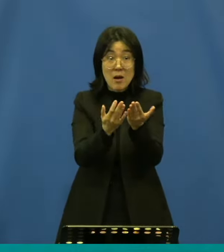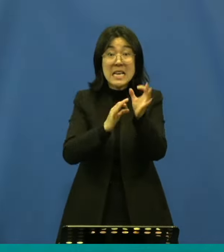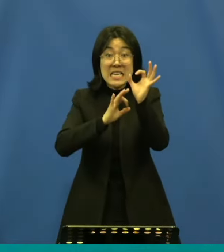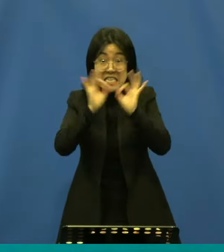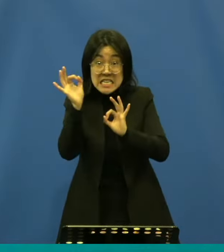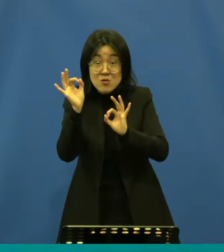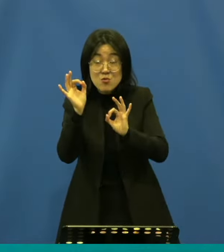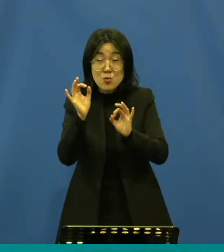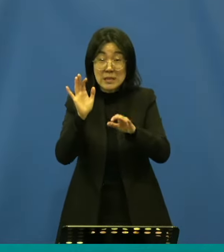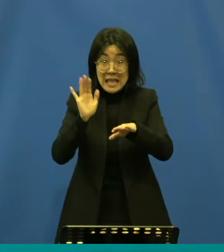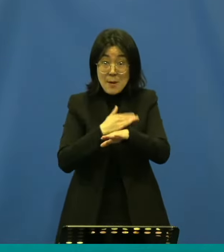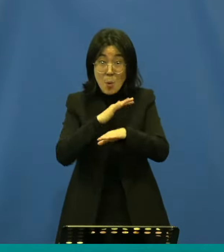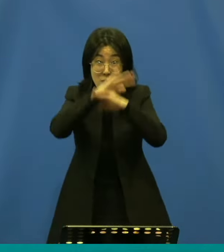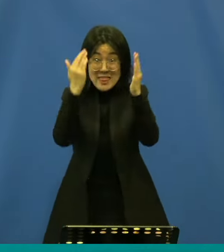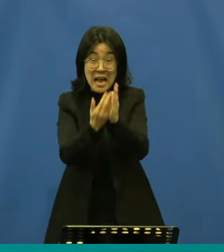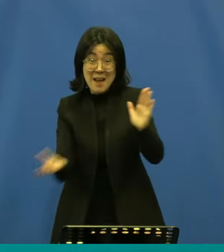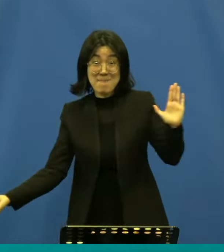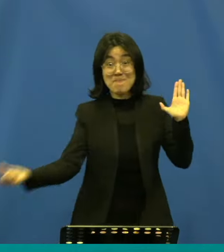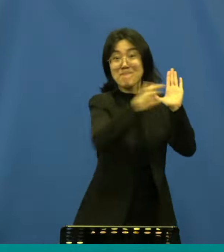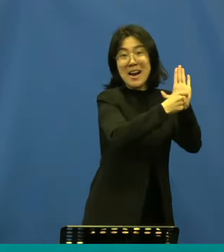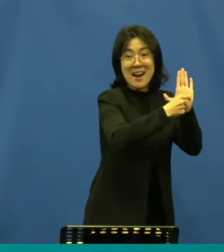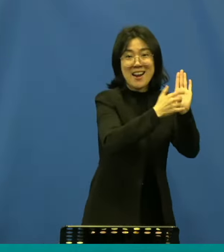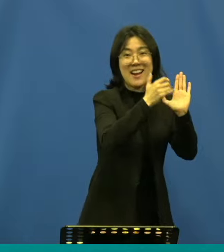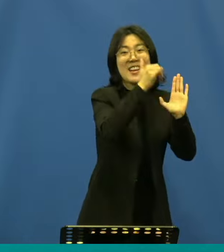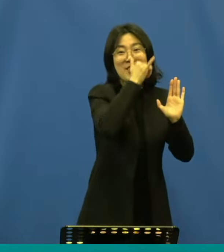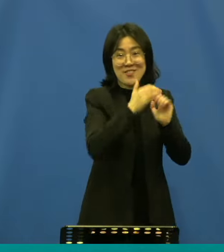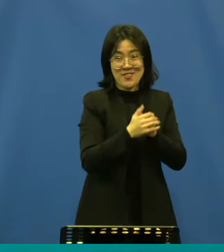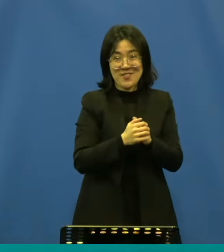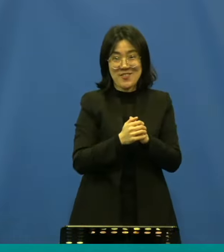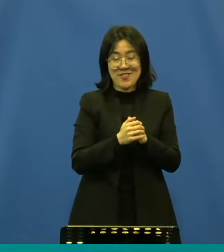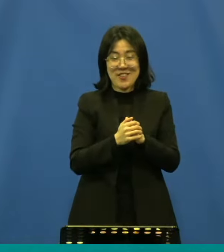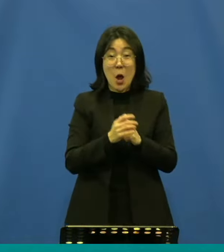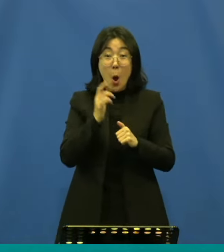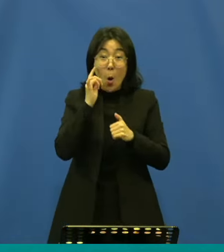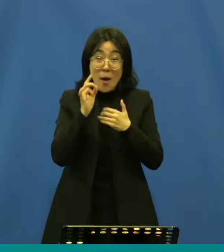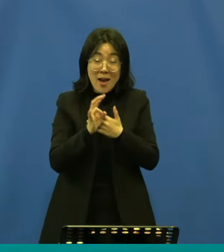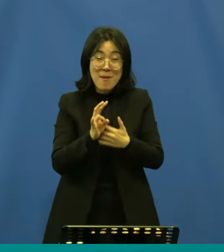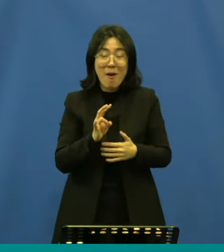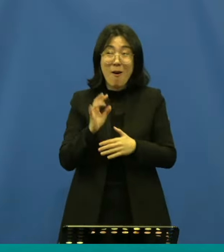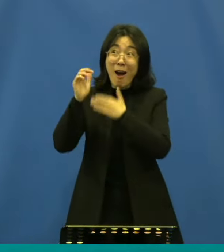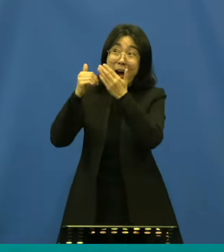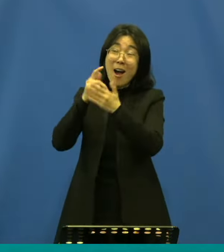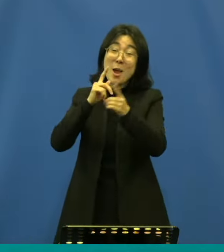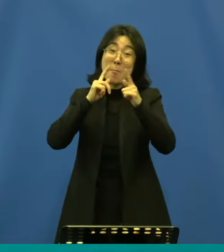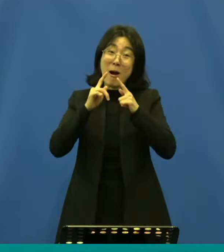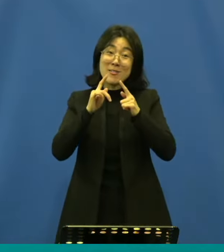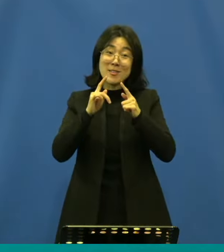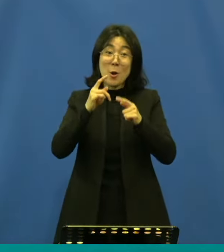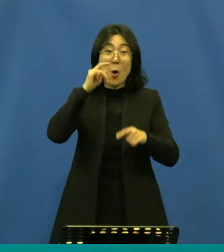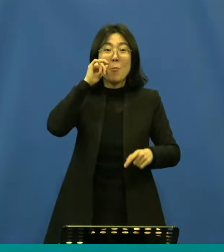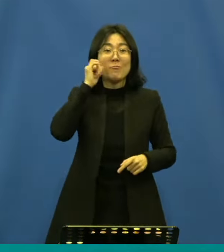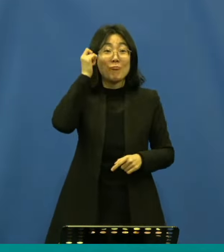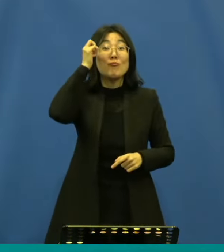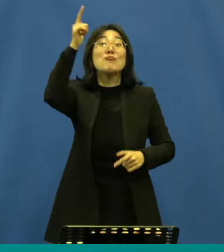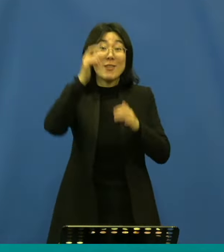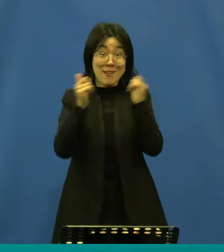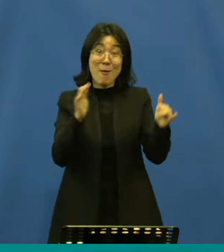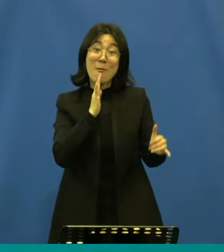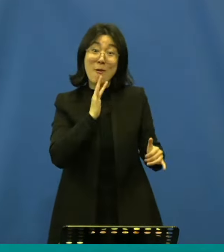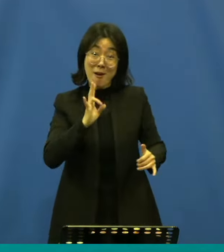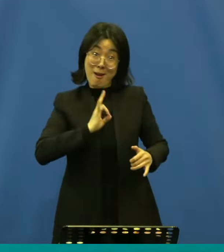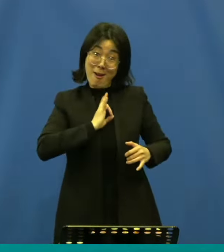이 1절 같은 경우에는 좀 감춰줬으면 하는, 선지자의 그 민낯을 약간만 좀 감춰줬으면 좋겠다는